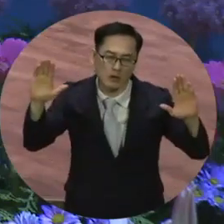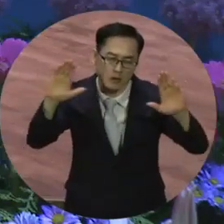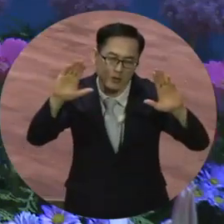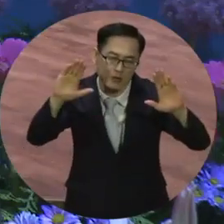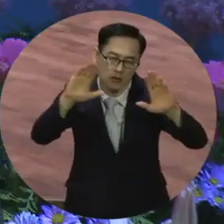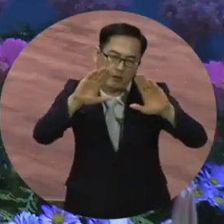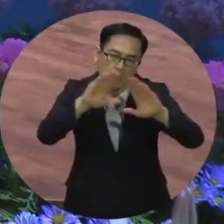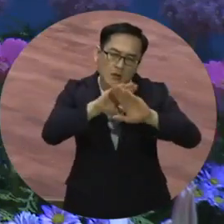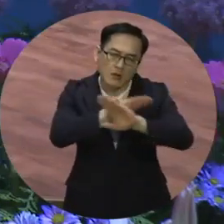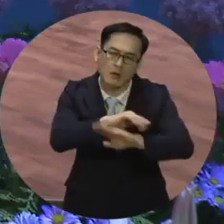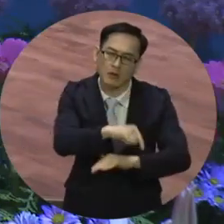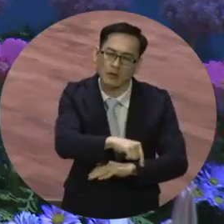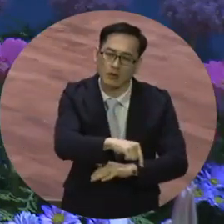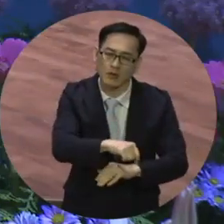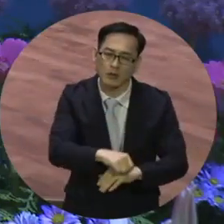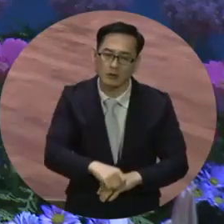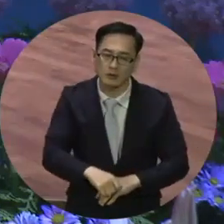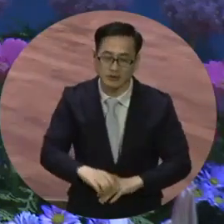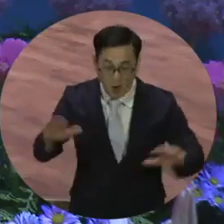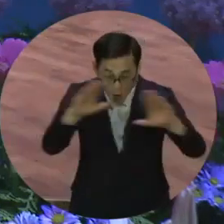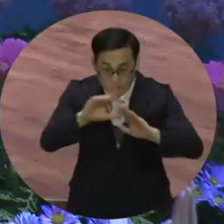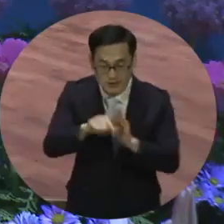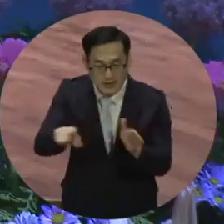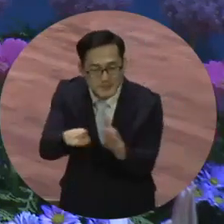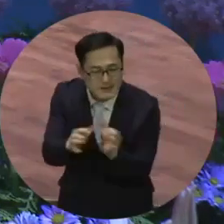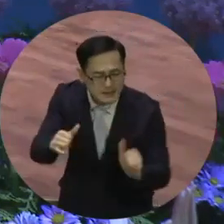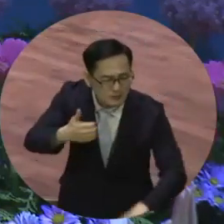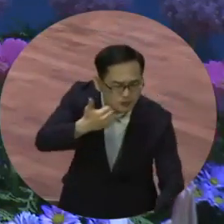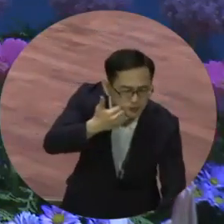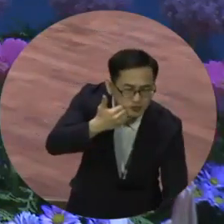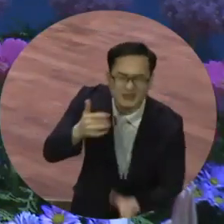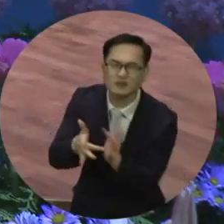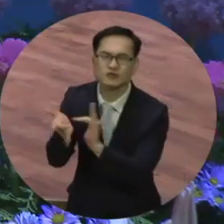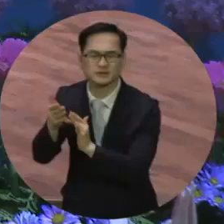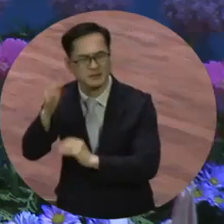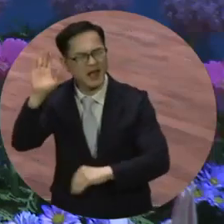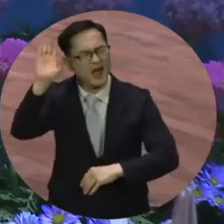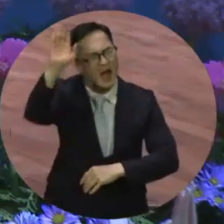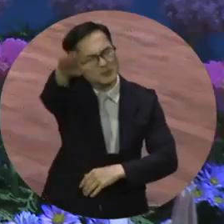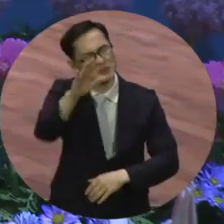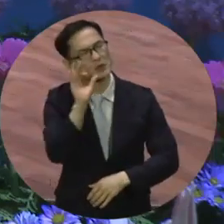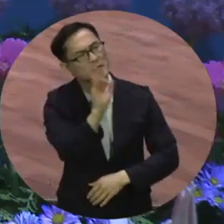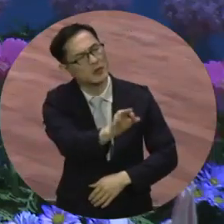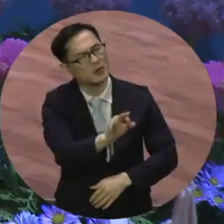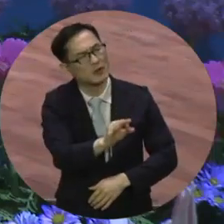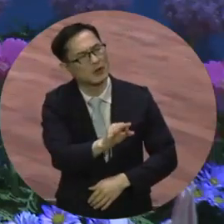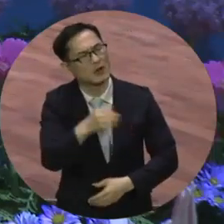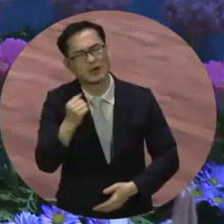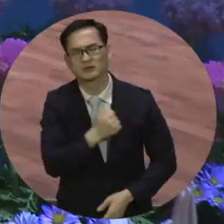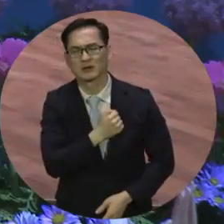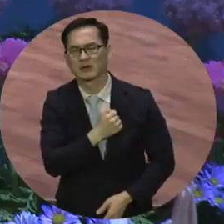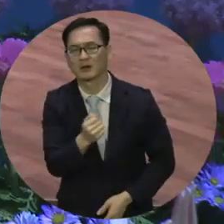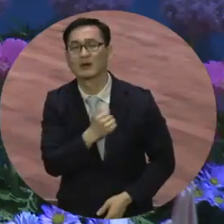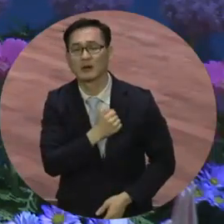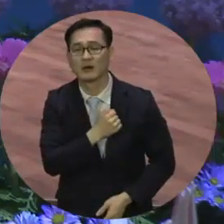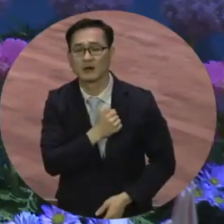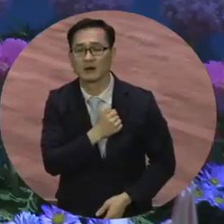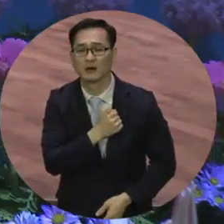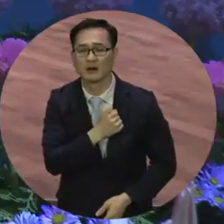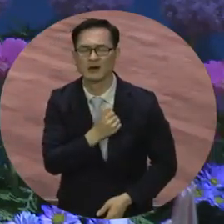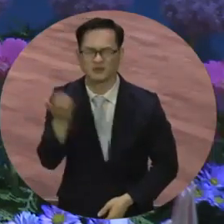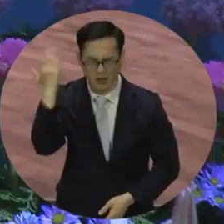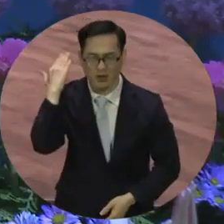올 때에 믿는 자를 보겠느냐? 예수님이 탄식한 만큼 하나님이 없고 이미